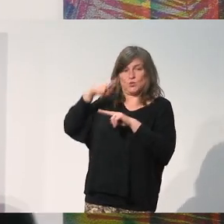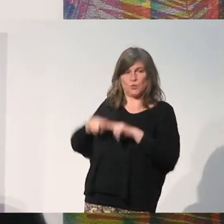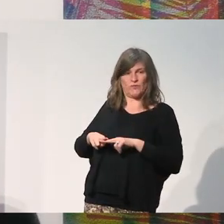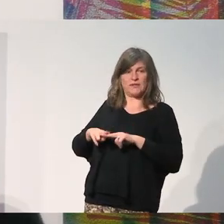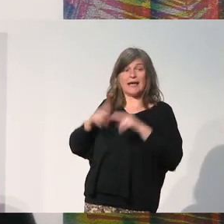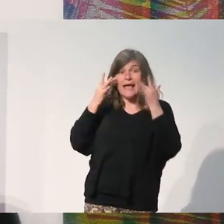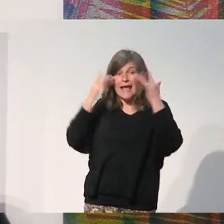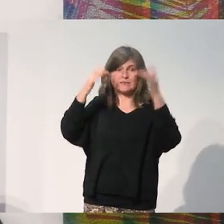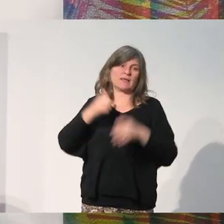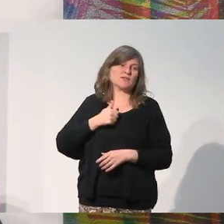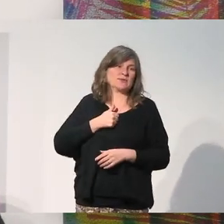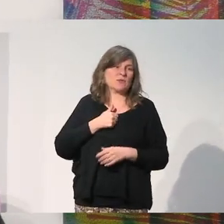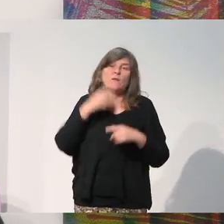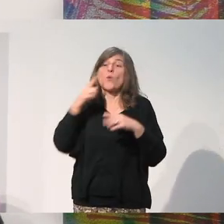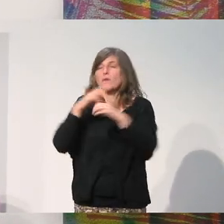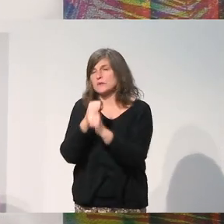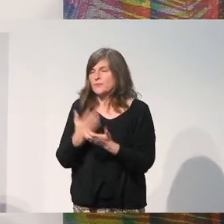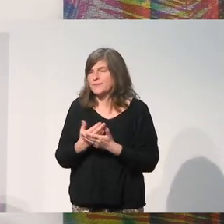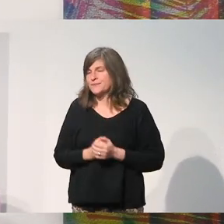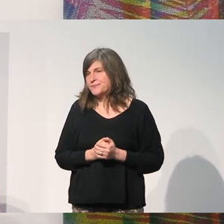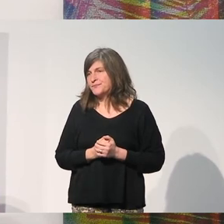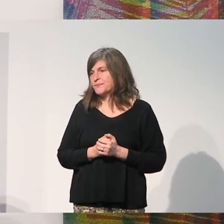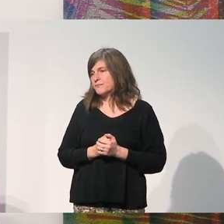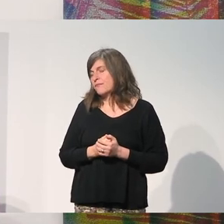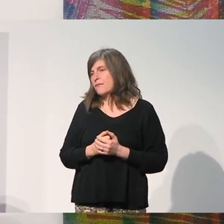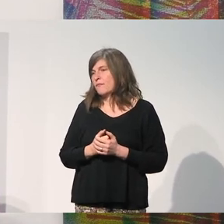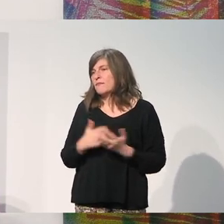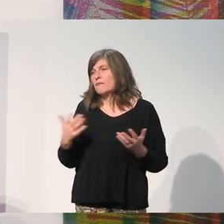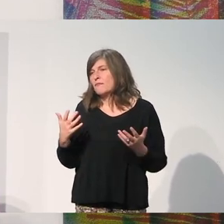l'expérience personnelle, pour aller vite. Et d'une certaine manière,